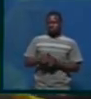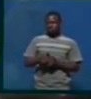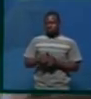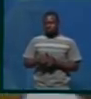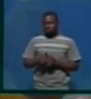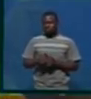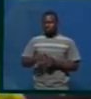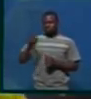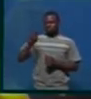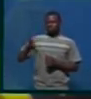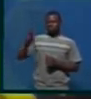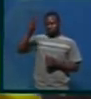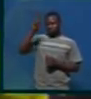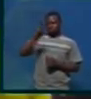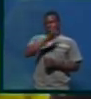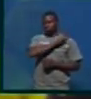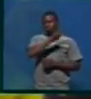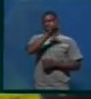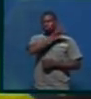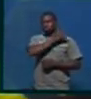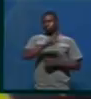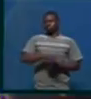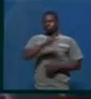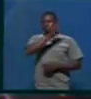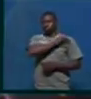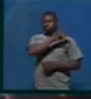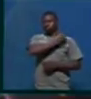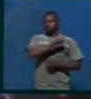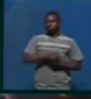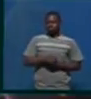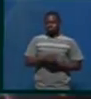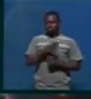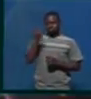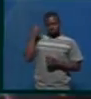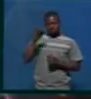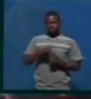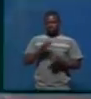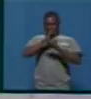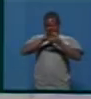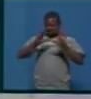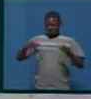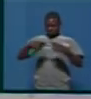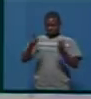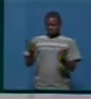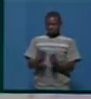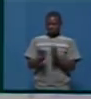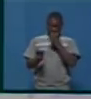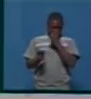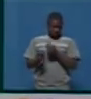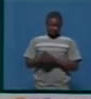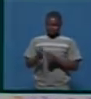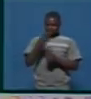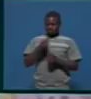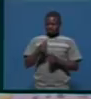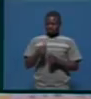a Nikwes, il y a aussi Lumière du groupe Tronic. La liste des nominés a également